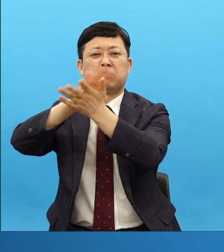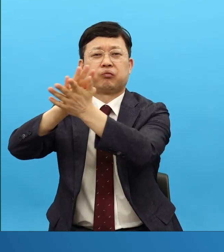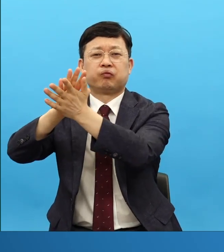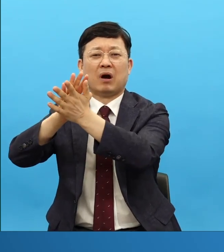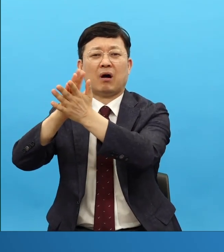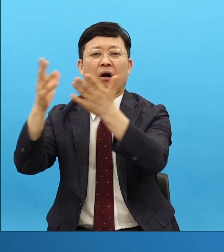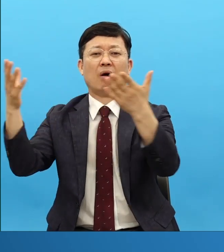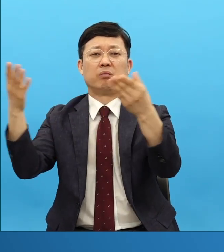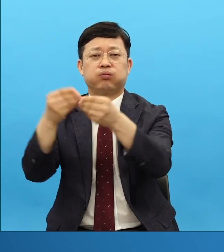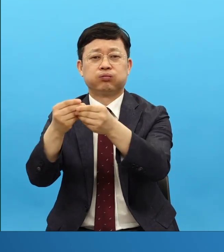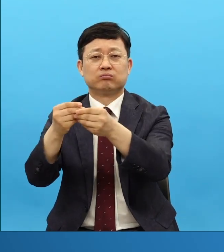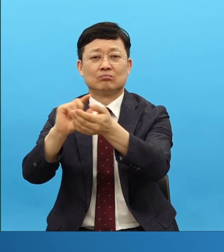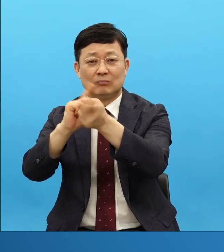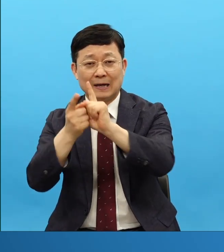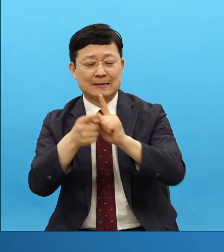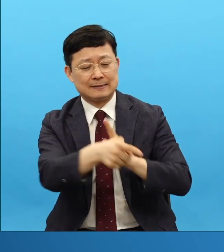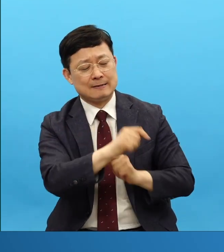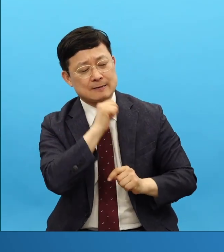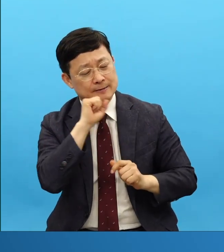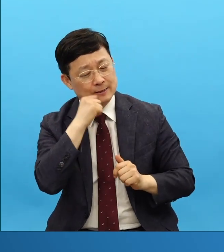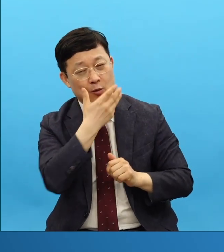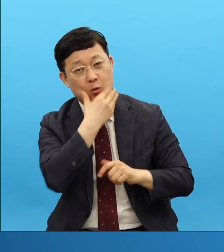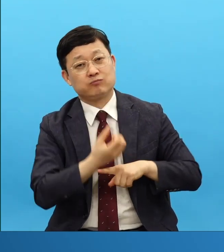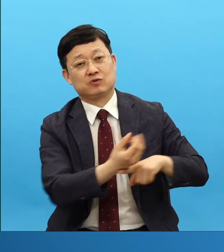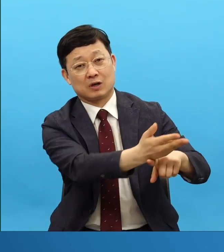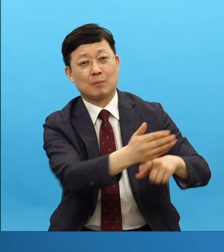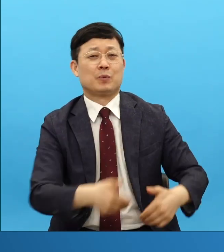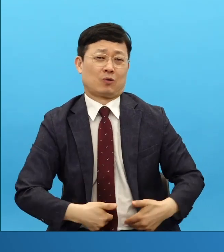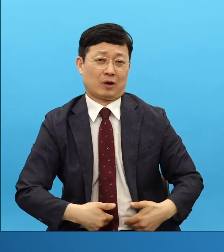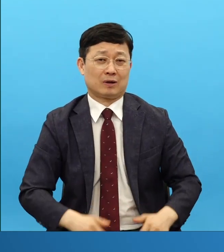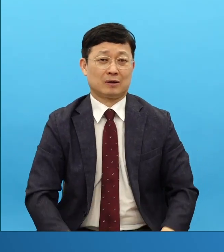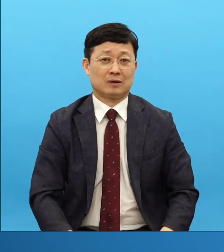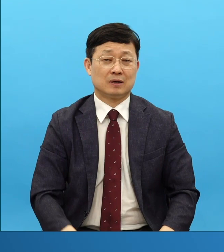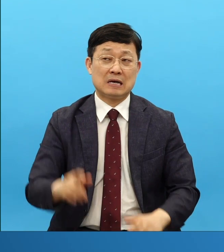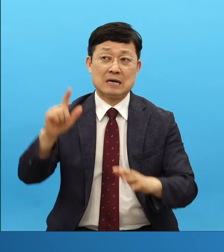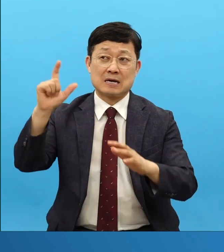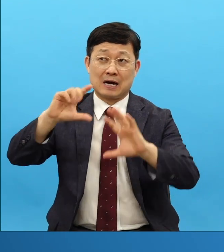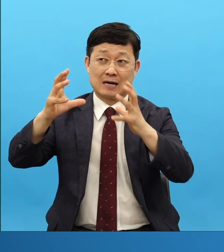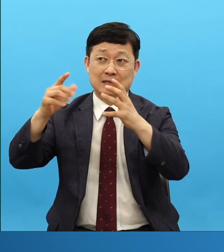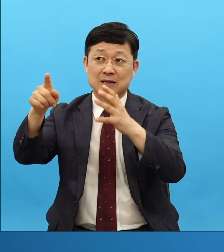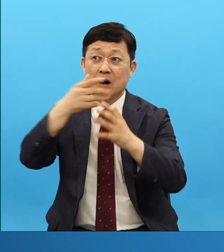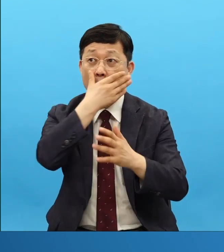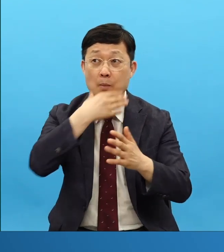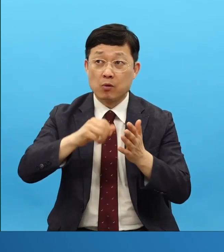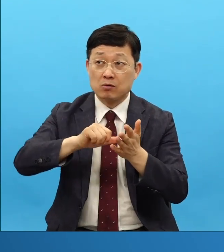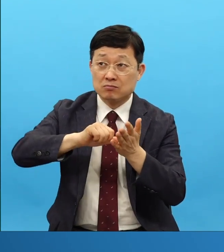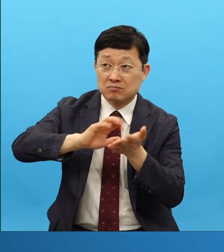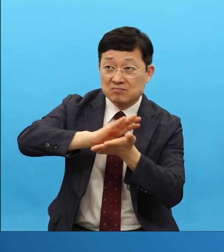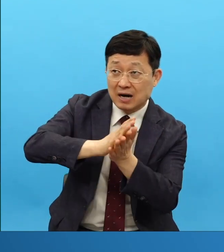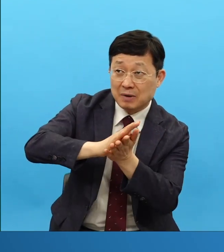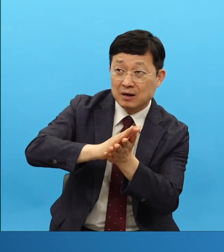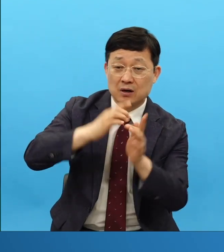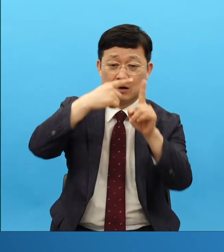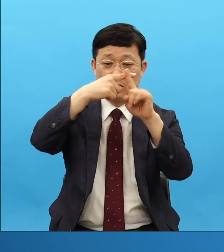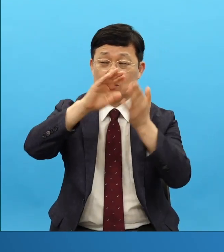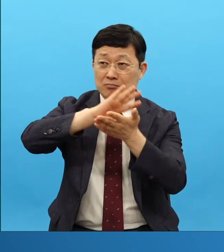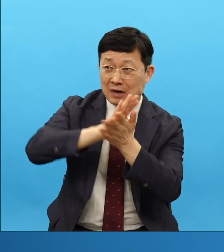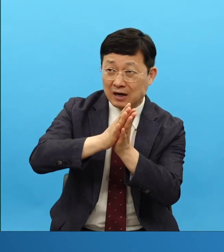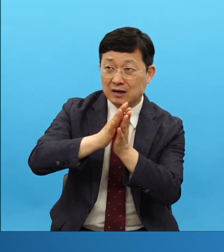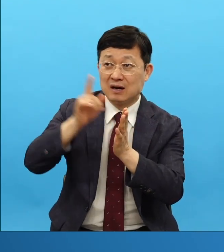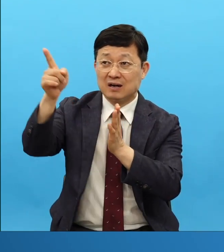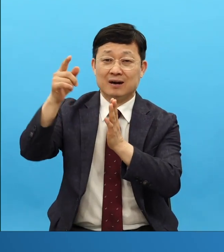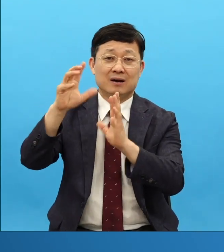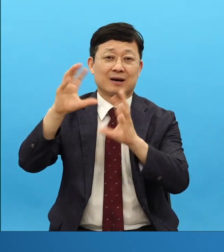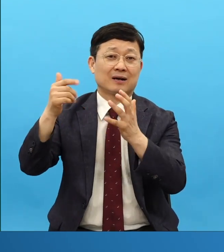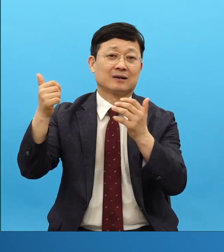you know, the powerful nations have been really just squandering it. 복음을 짓밟을 수 있겠습니까? 못 짓밟지. 교회를 짓밟았잖아요. You can't step